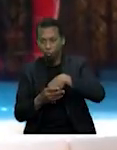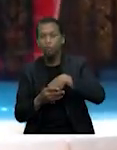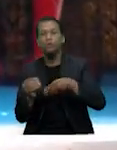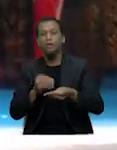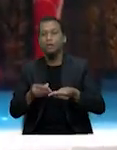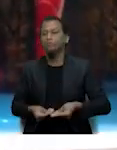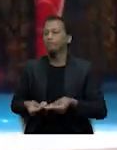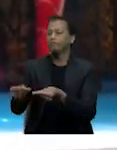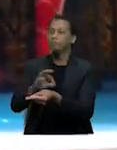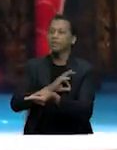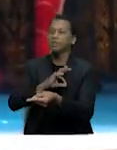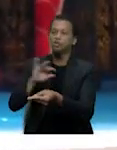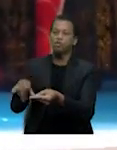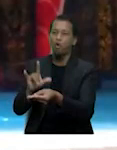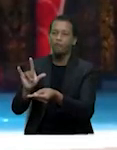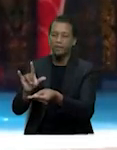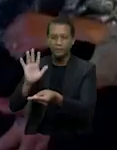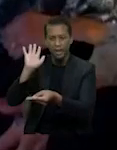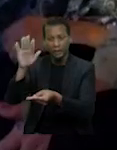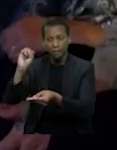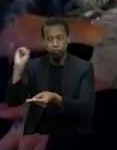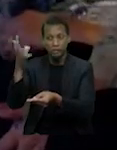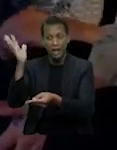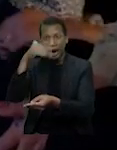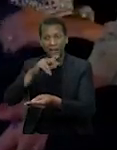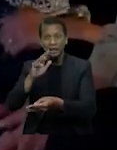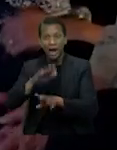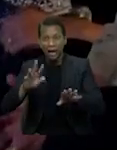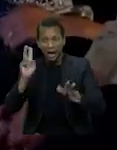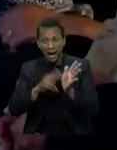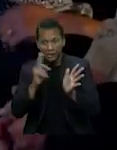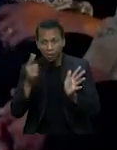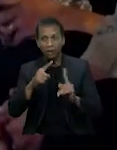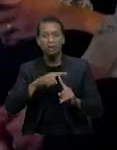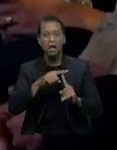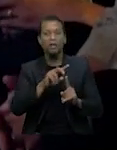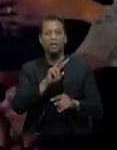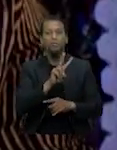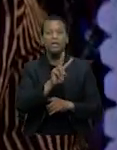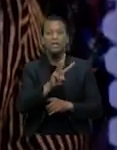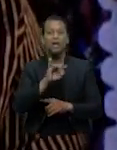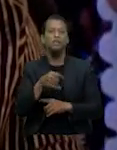Joko Widodo dalam puncak Hari Anak Nasional di lapangan Simpang 5 Semarang 23 Juli 2023